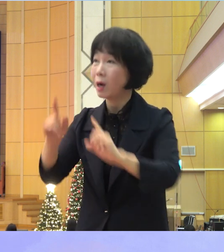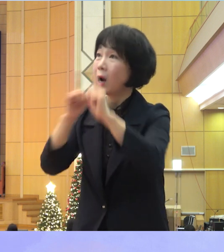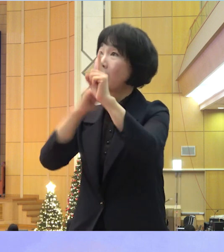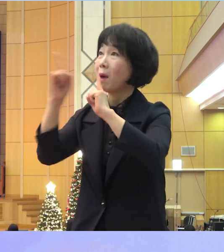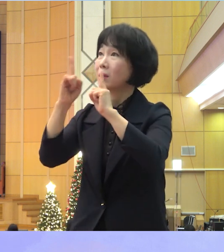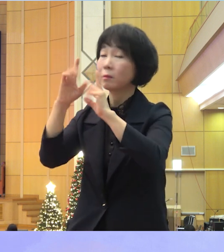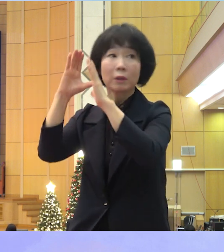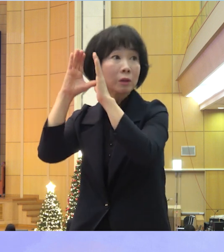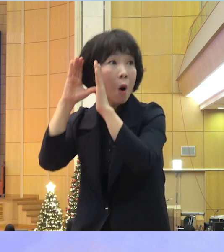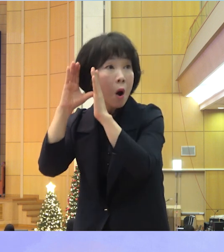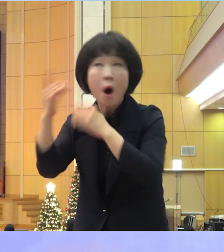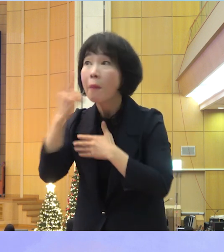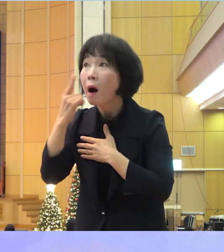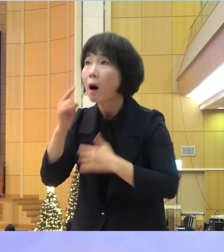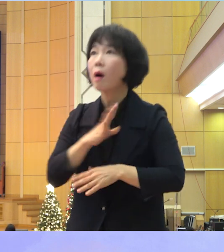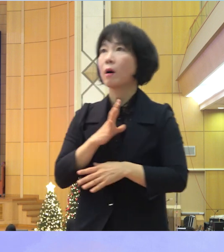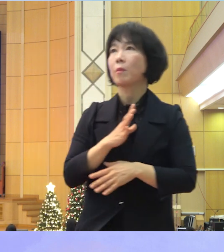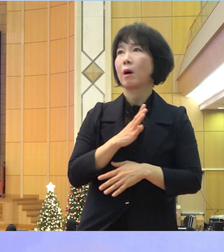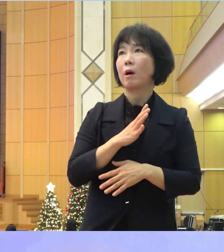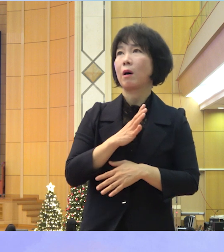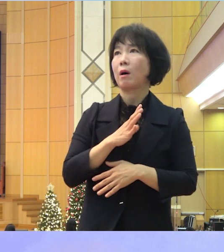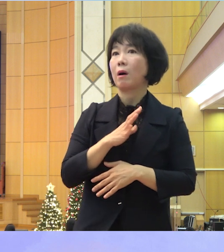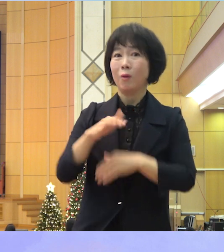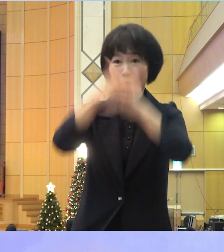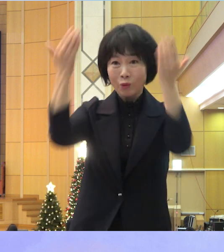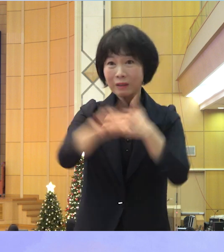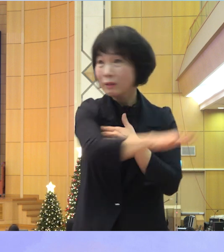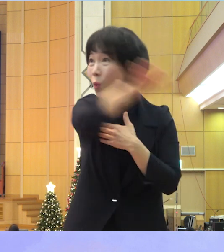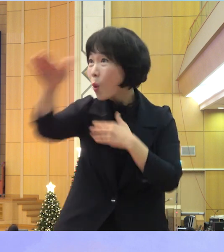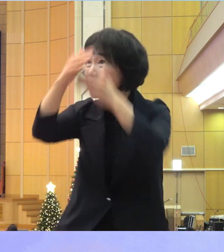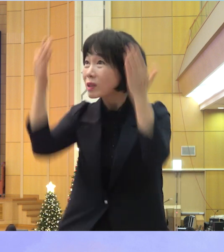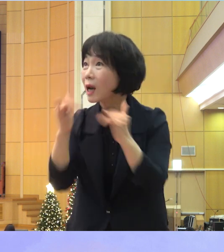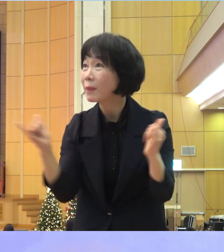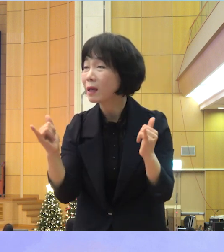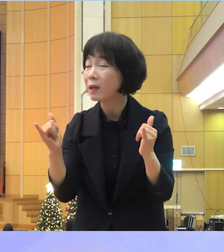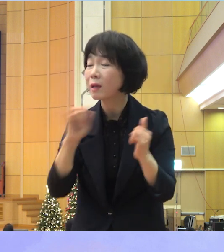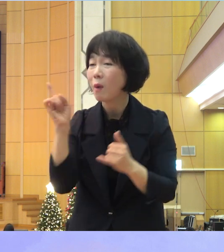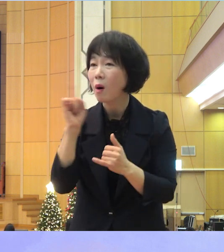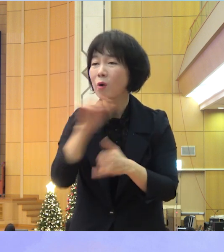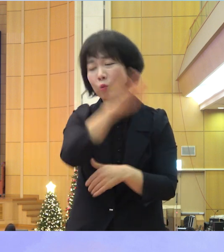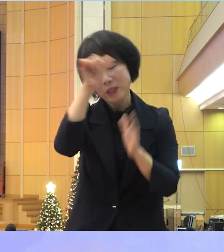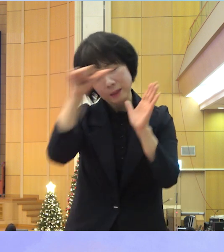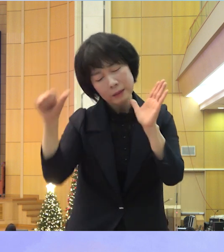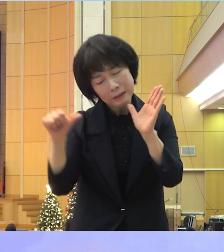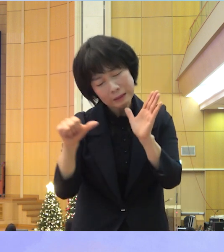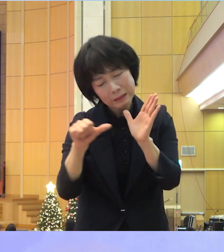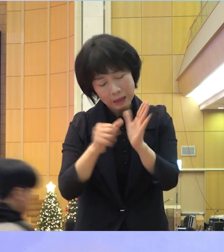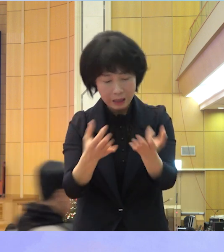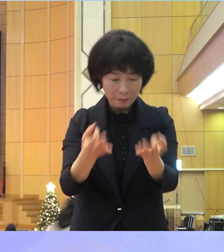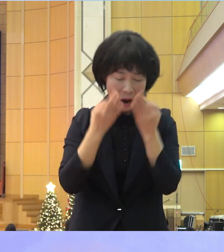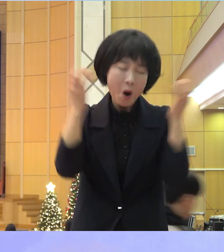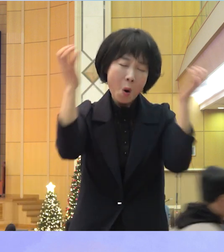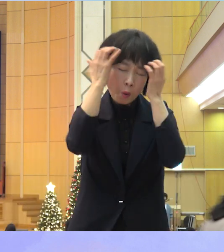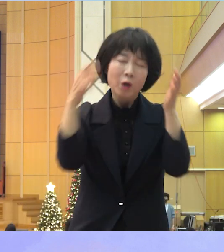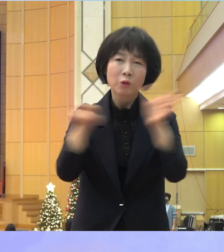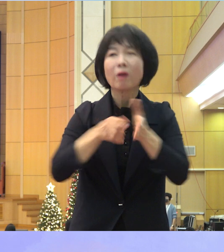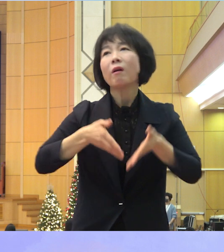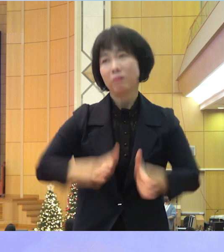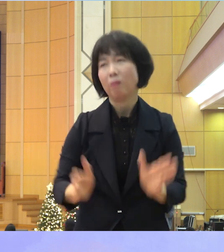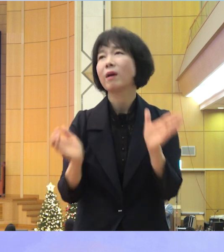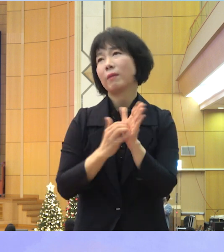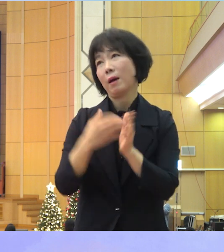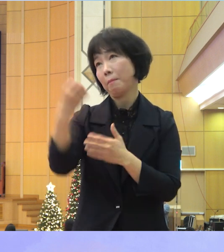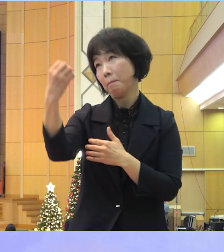오늘 말씀대로 너 나나 할 것 없이 우리 인생이란 고난을 위해서